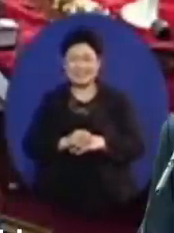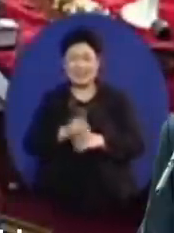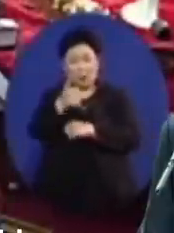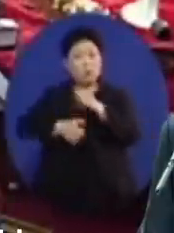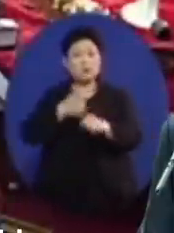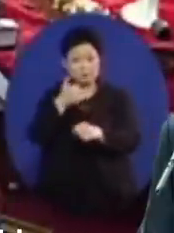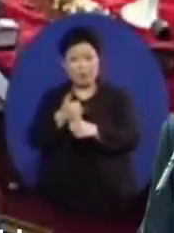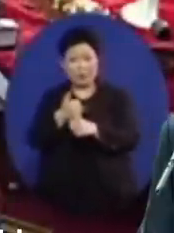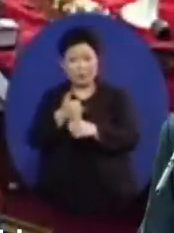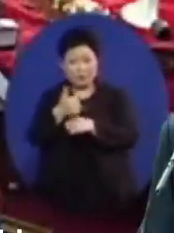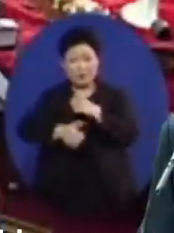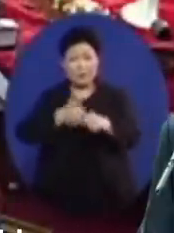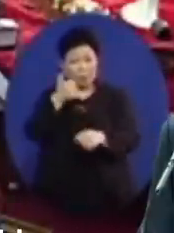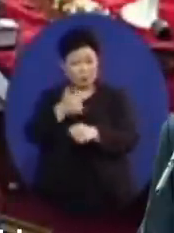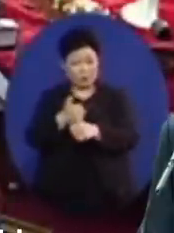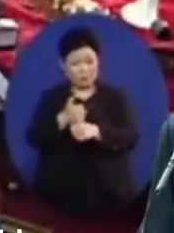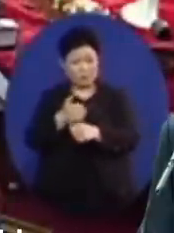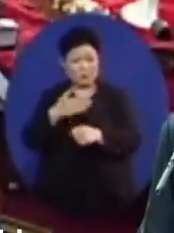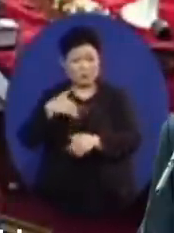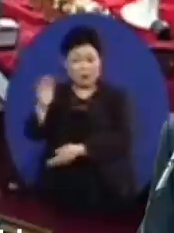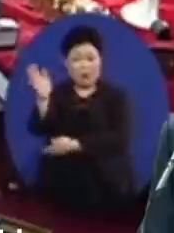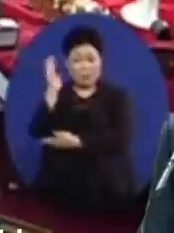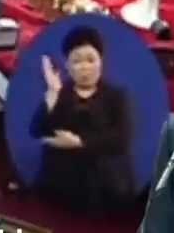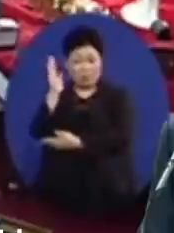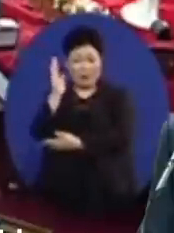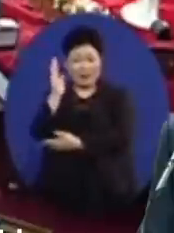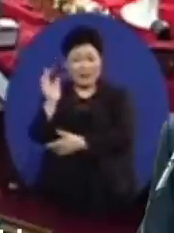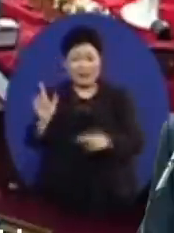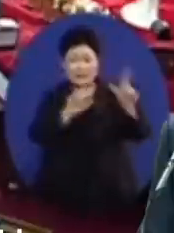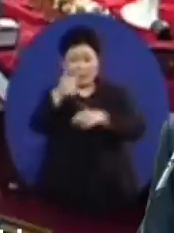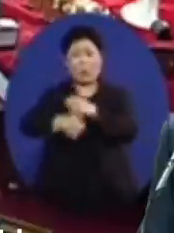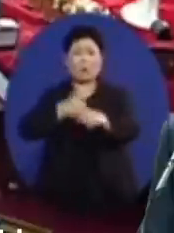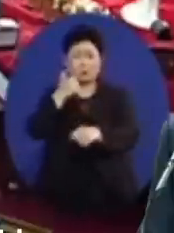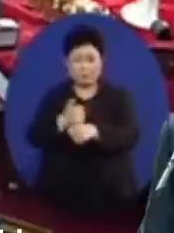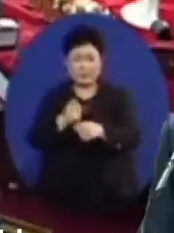50년. 50년, 내 목회 생활을 50년 아니야.